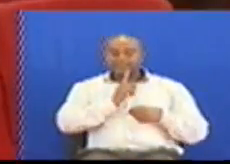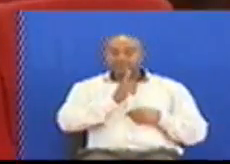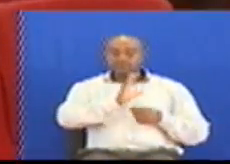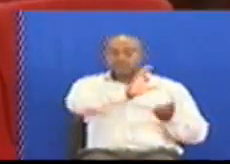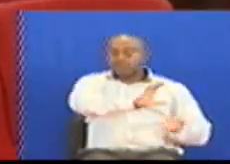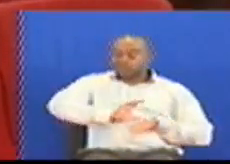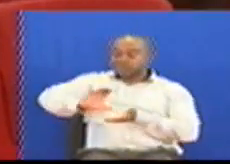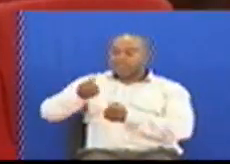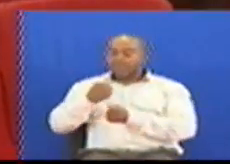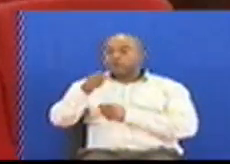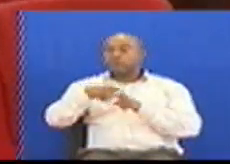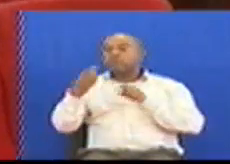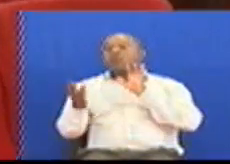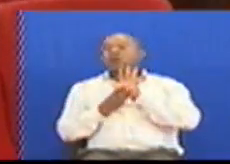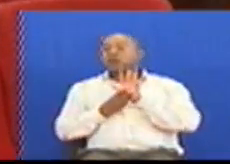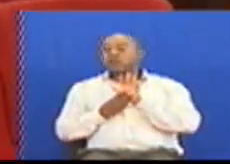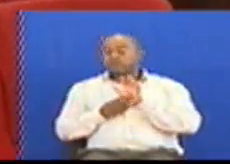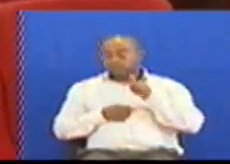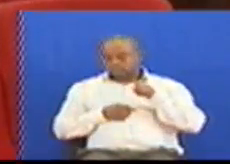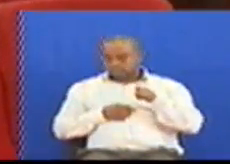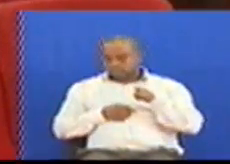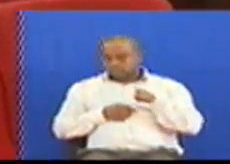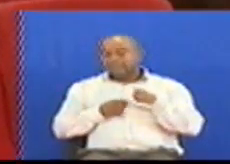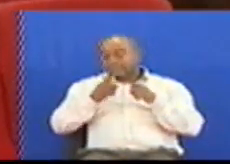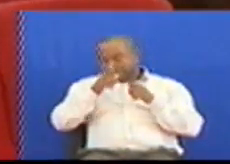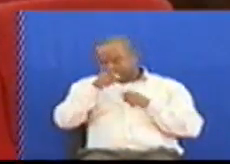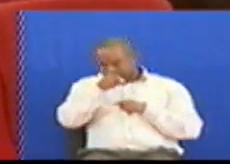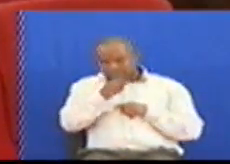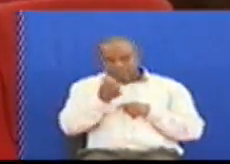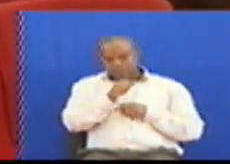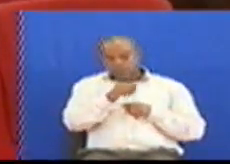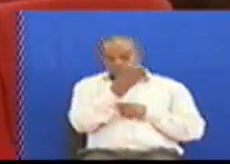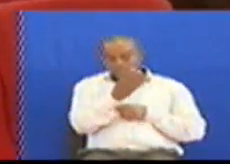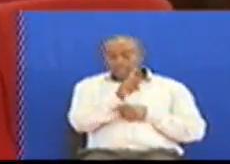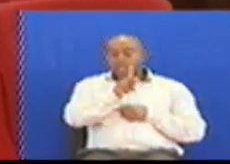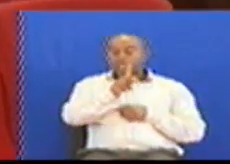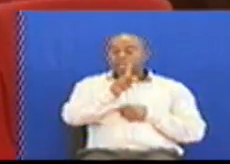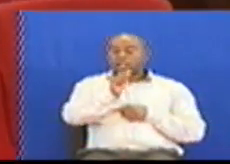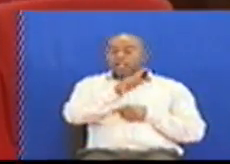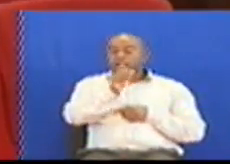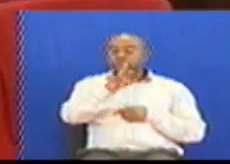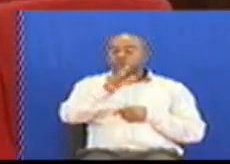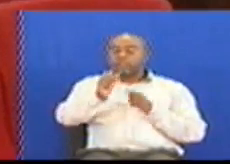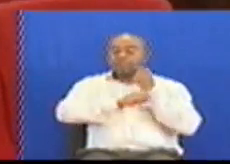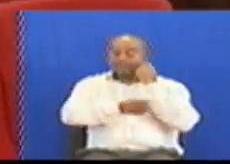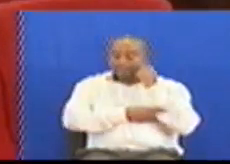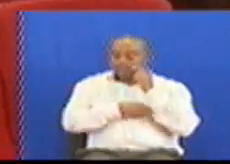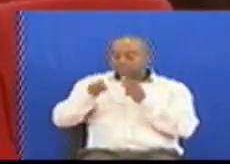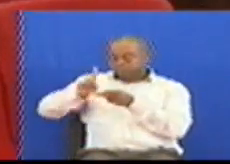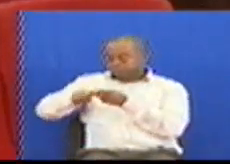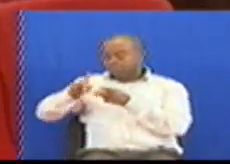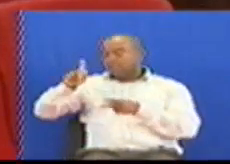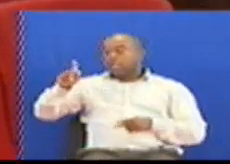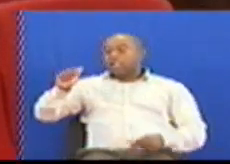milioni 800 kwa ajili ya milioni 400 Kazura Mimba na milioni 400 kituo cha Kabeba. Lakini vile vile